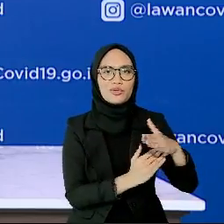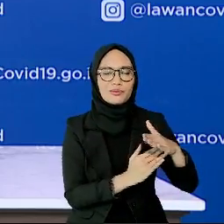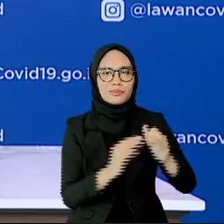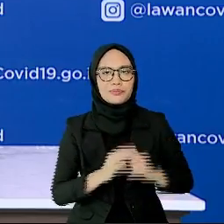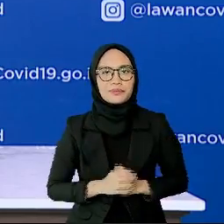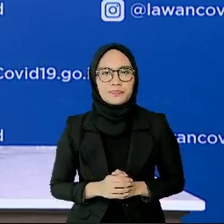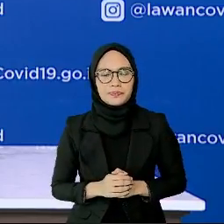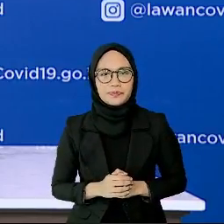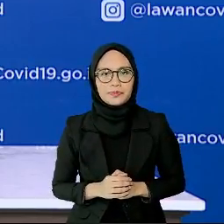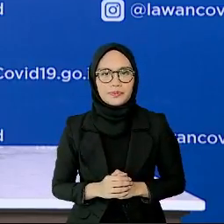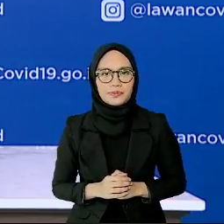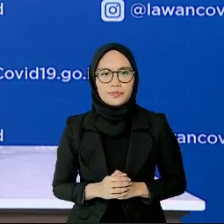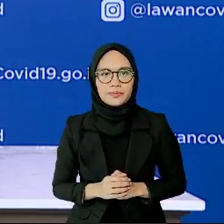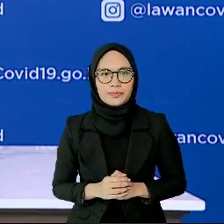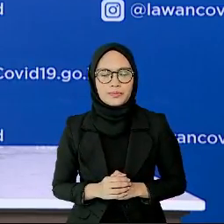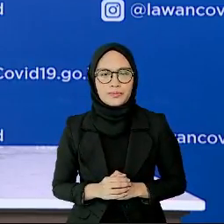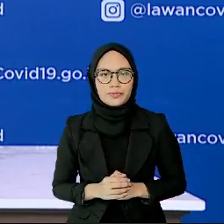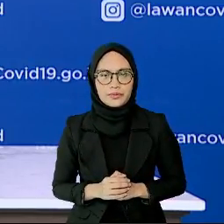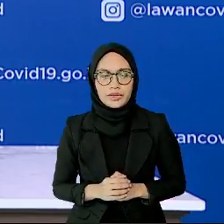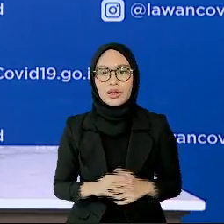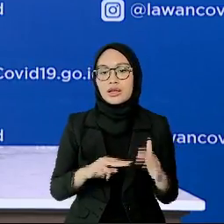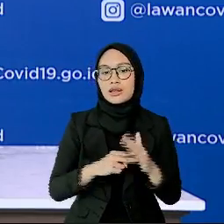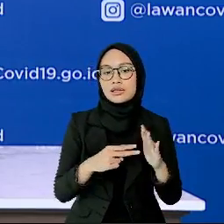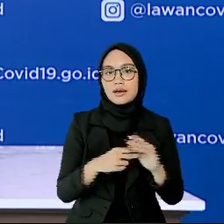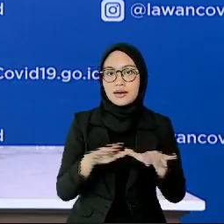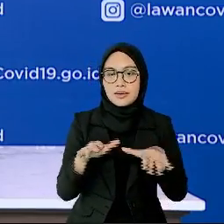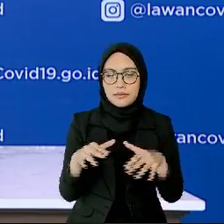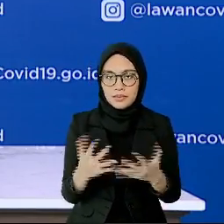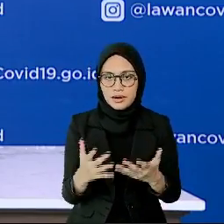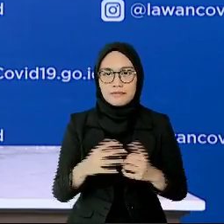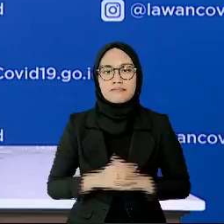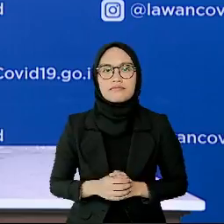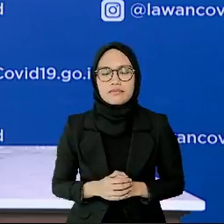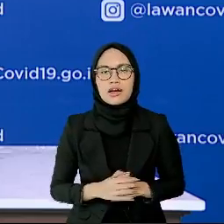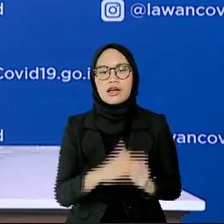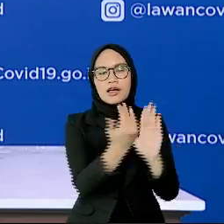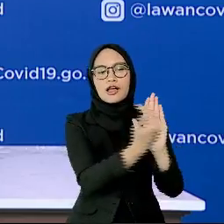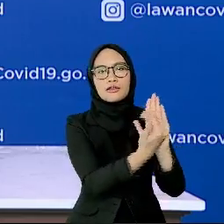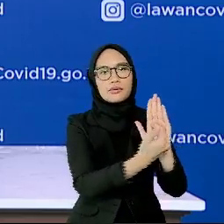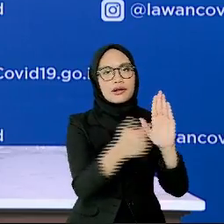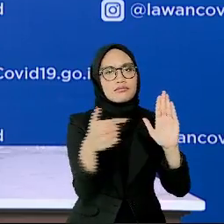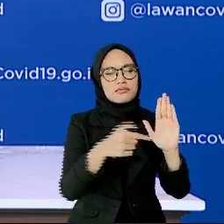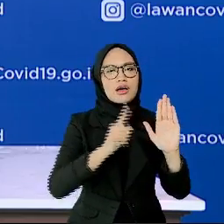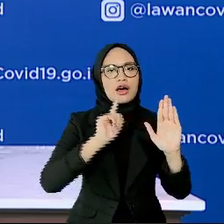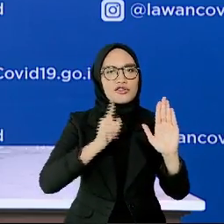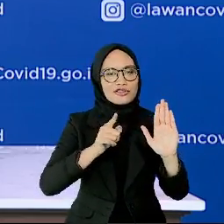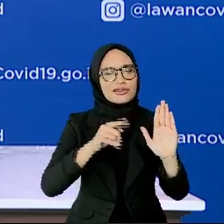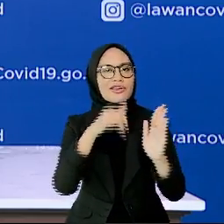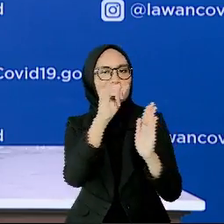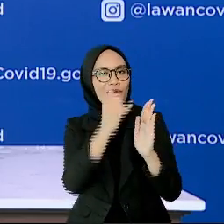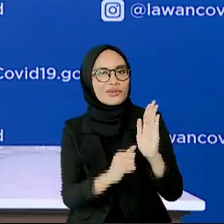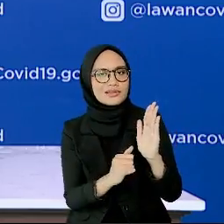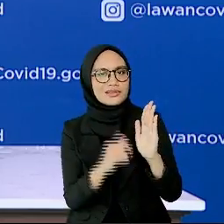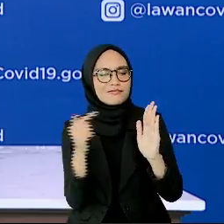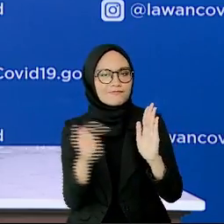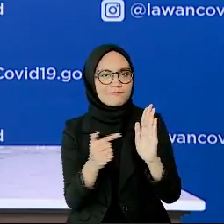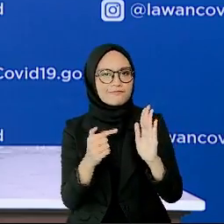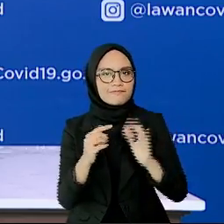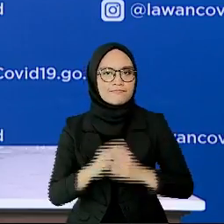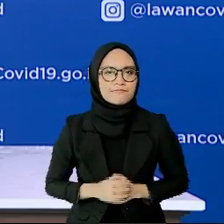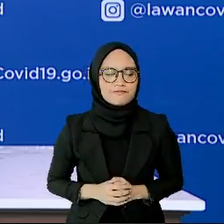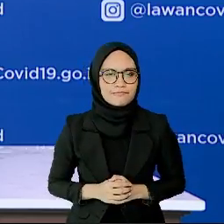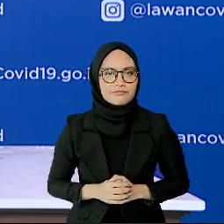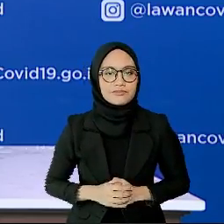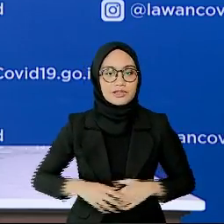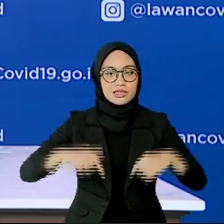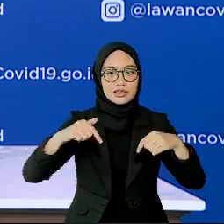upaya memitigasi risiko penularan sebesar-besarnya dengan pembaharuan kebijakan itu diantaranya adalah penurunan